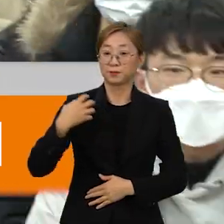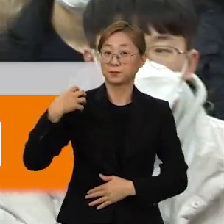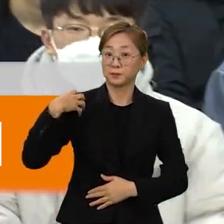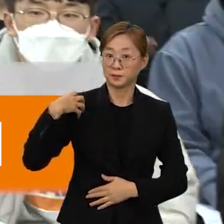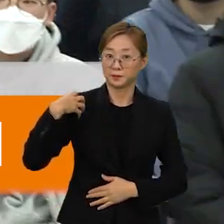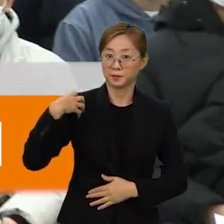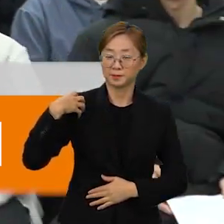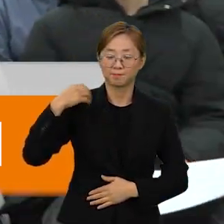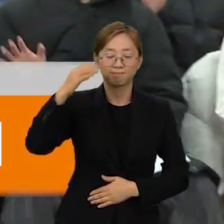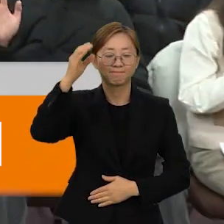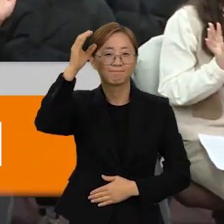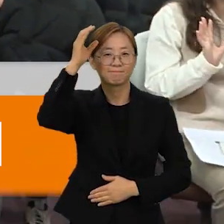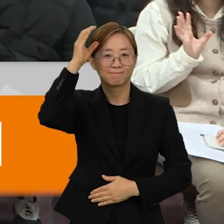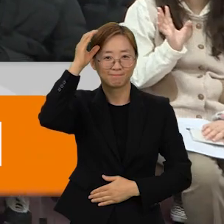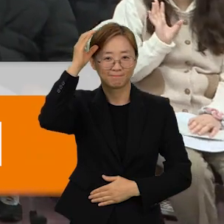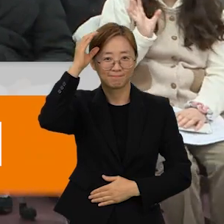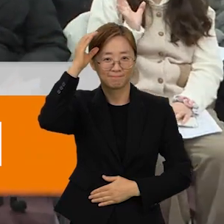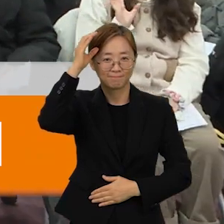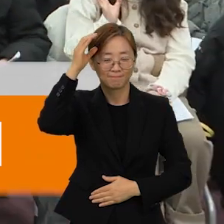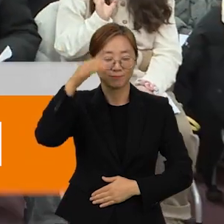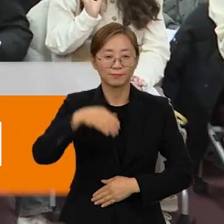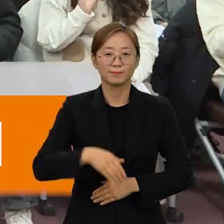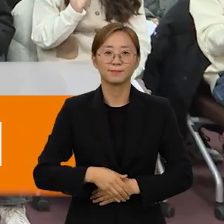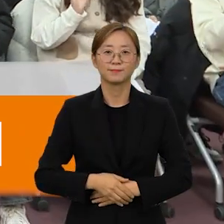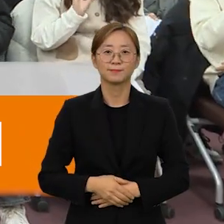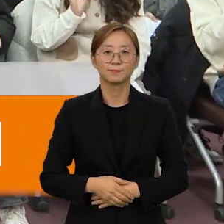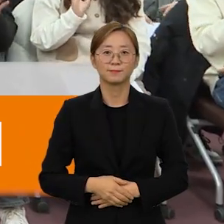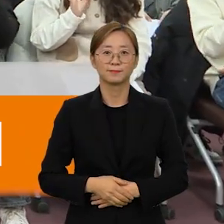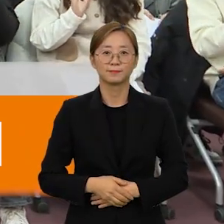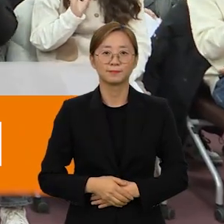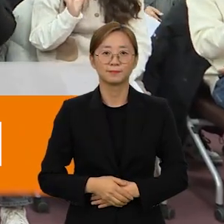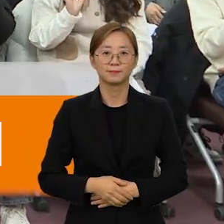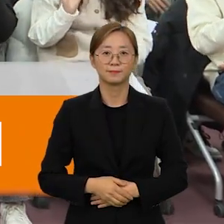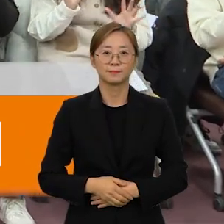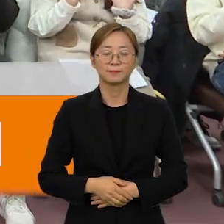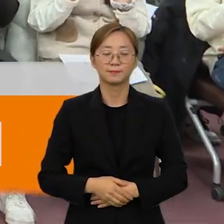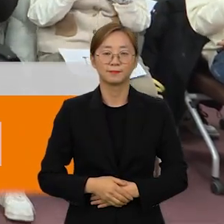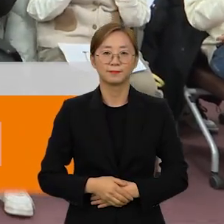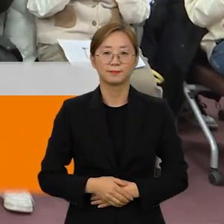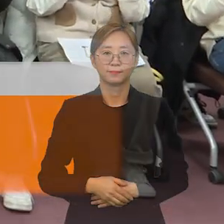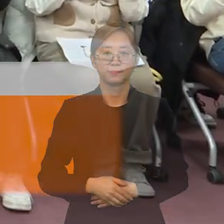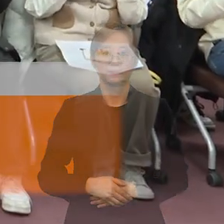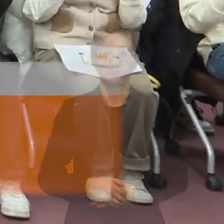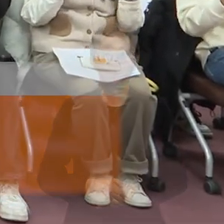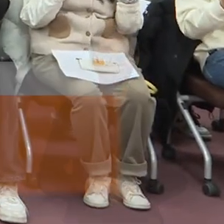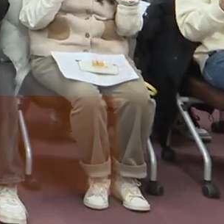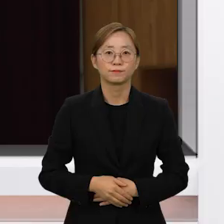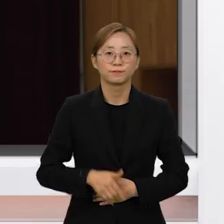사명감과 자긍심을 부여할 수 있는 기회가 될 것으로 기대하고 있습니다.